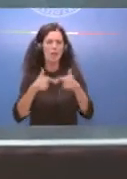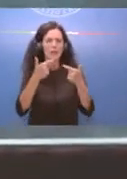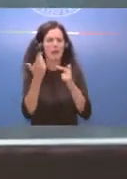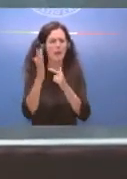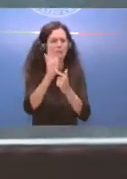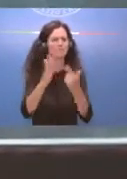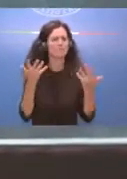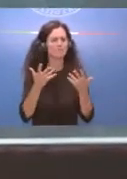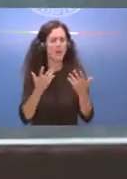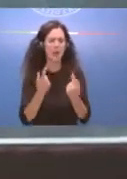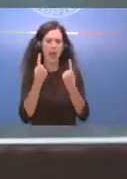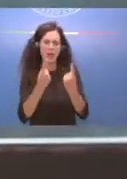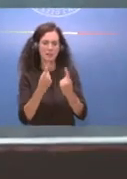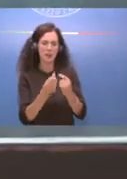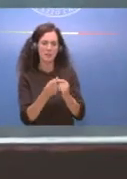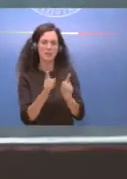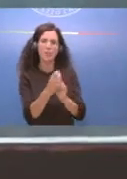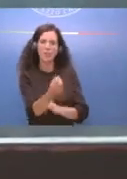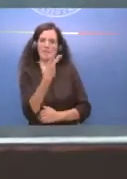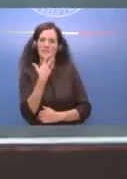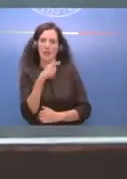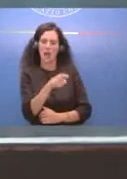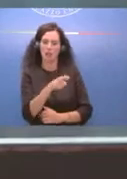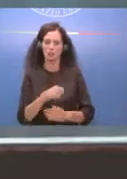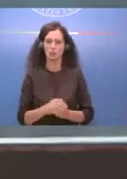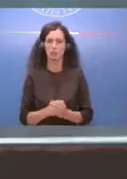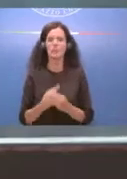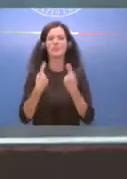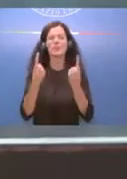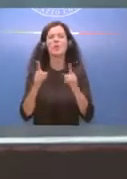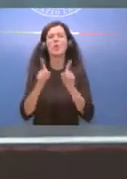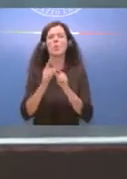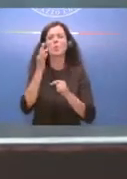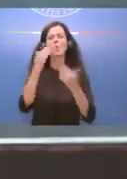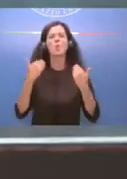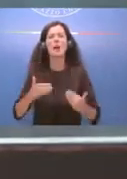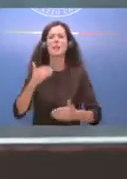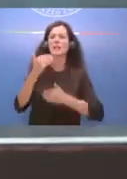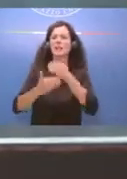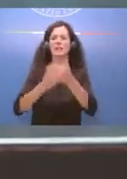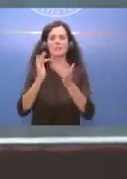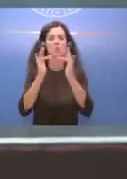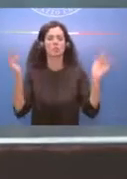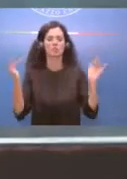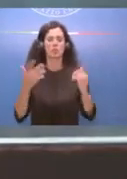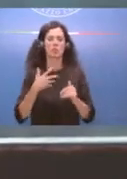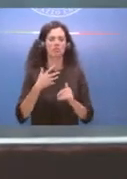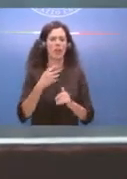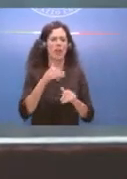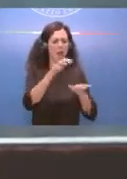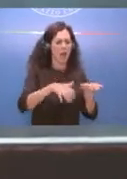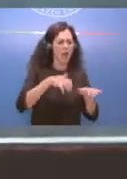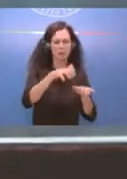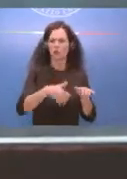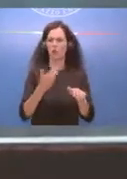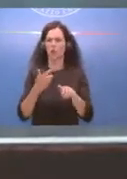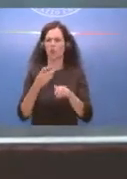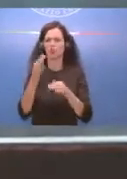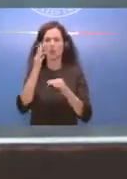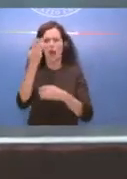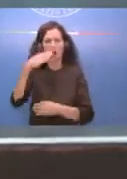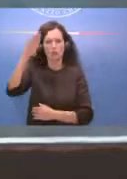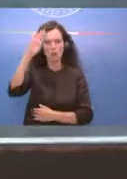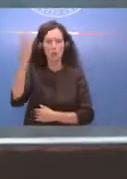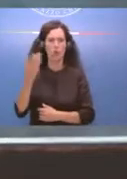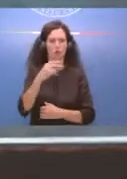e arrivato il tempo di introdurre quello che potremmo definire un umanesimo digitale in cui archeologi antropologi architetti storici filosofi